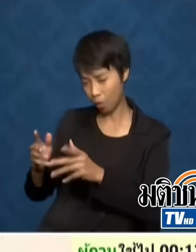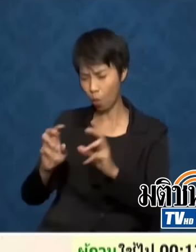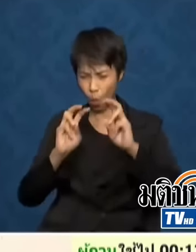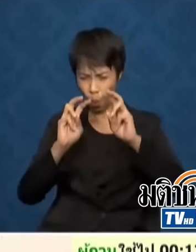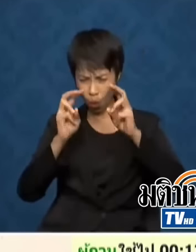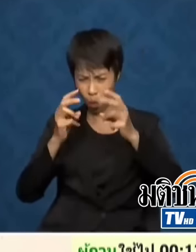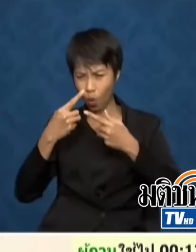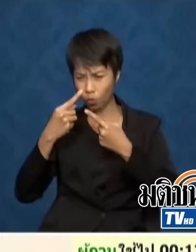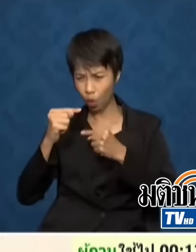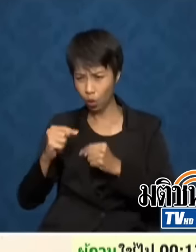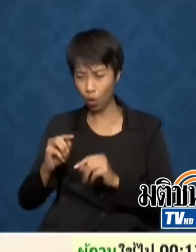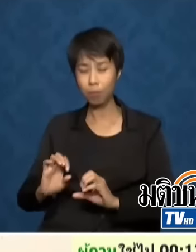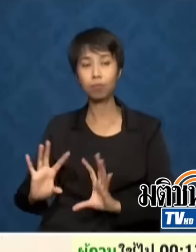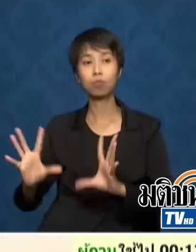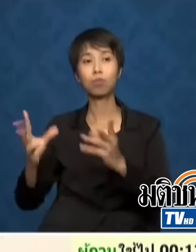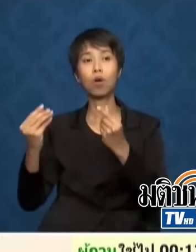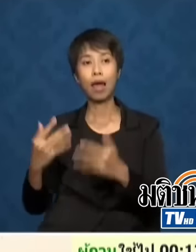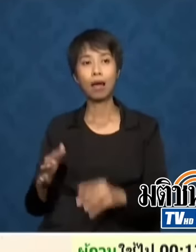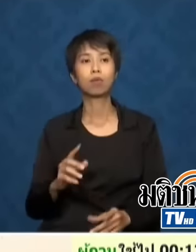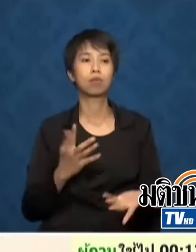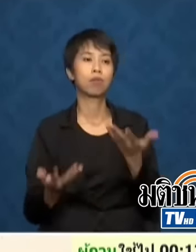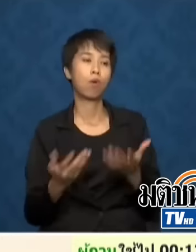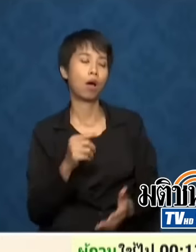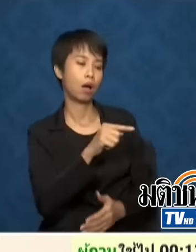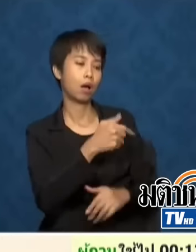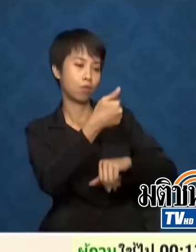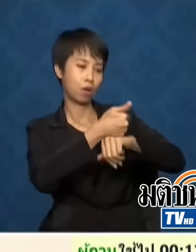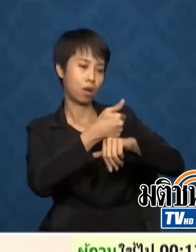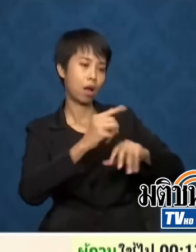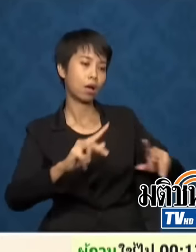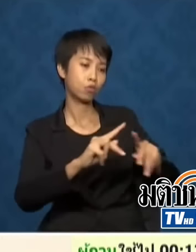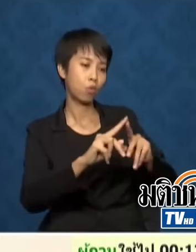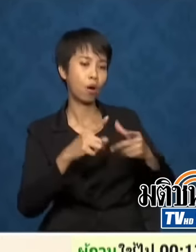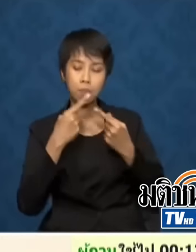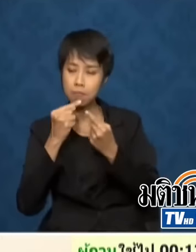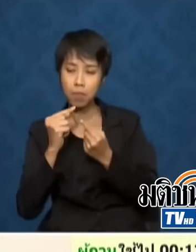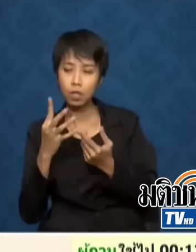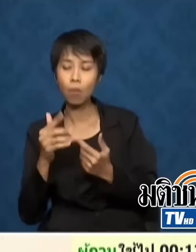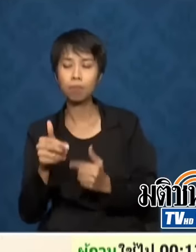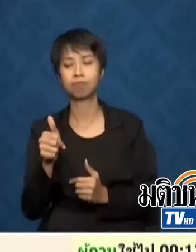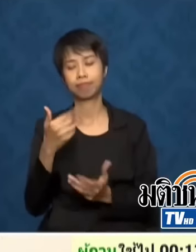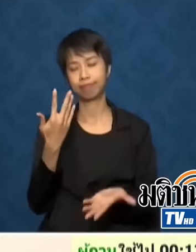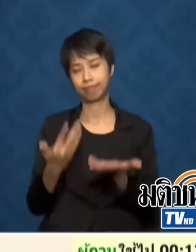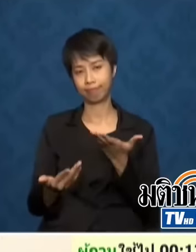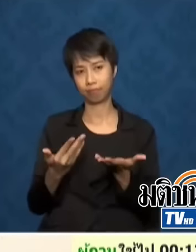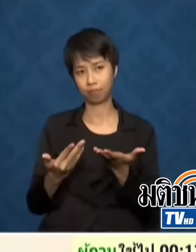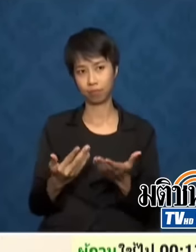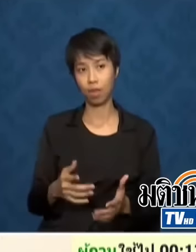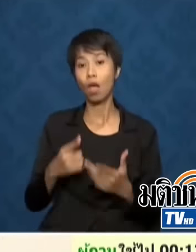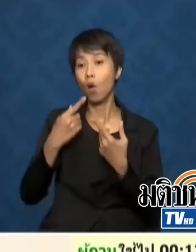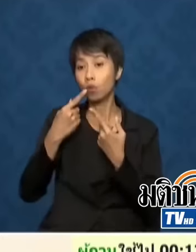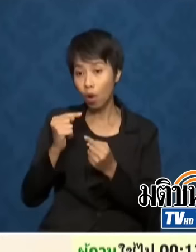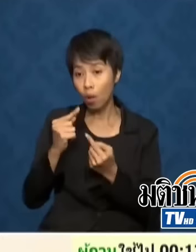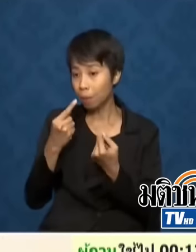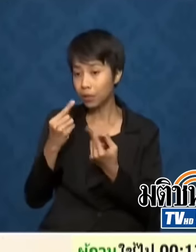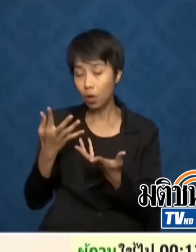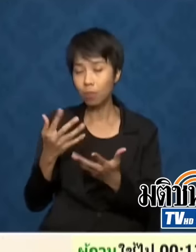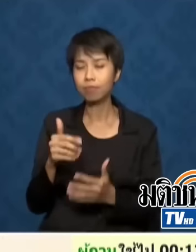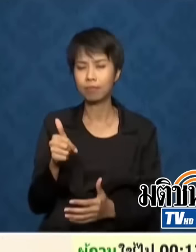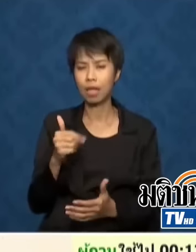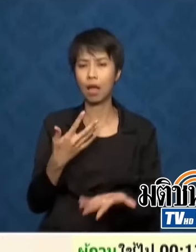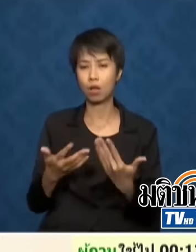วแต่บางข้อท่านรัฐมนตรีจะไม่ตอบก็ได้นะครับท่านไปดูข้อบังคับได้ท่านรัฐมนตรีจะตอบหรือไม่ตอบคำถามก็ได้